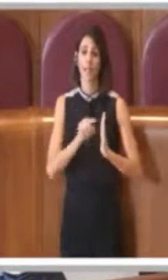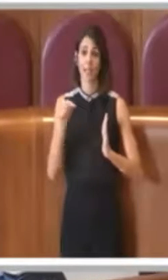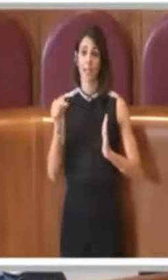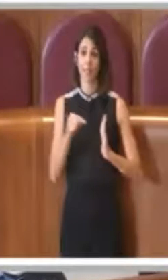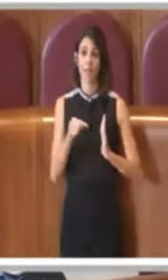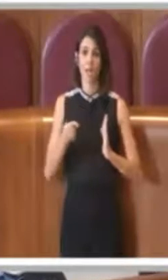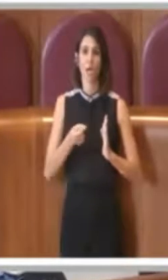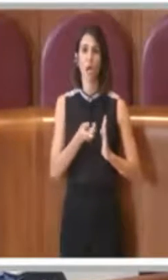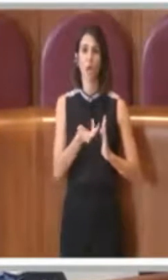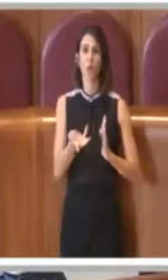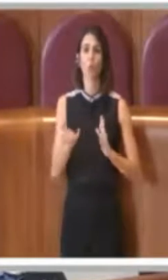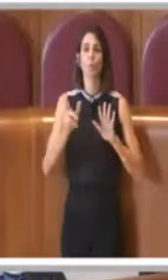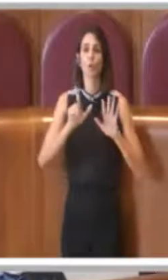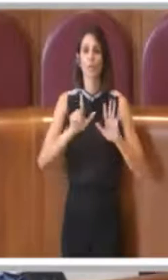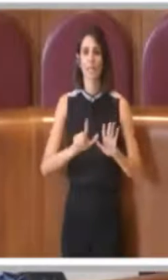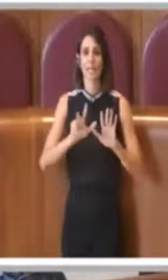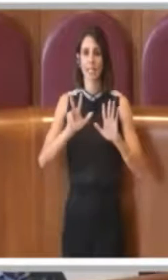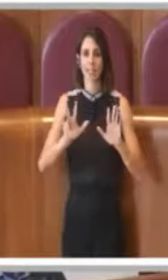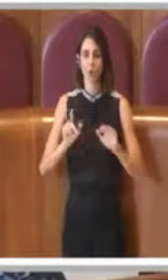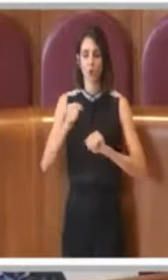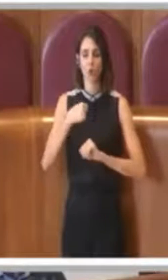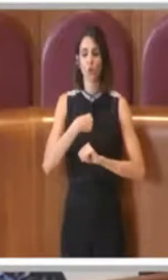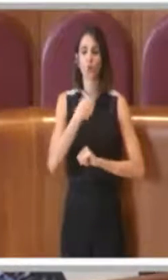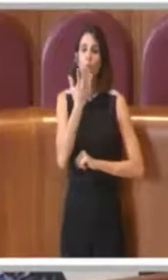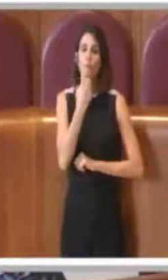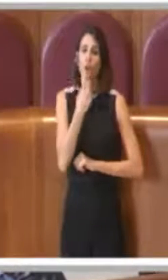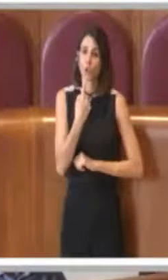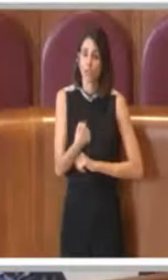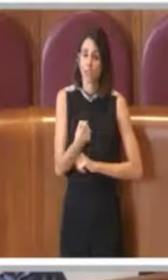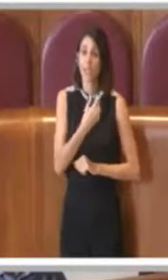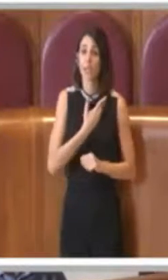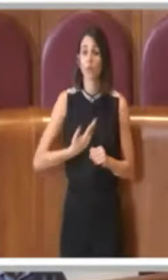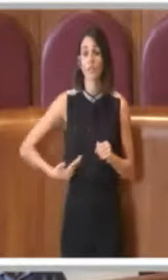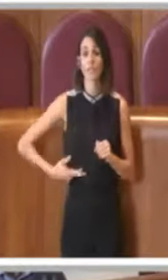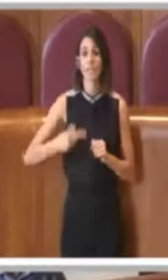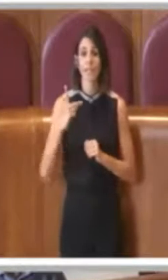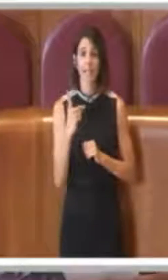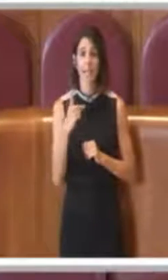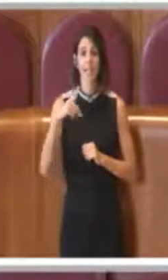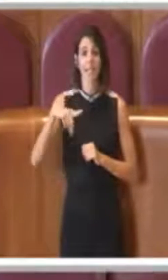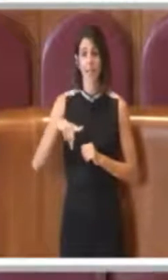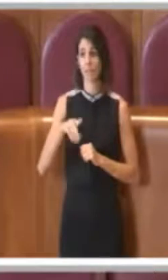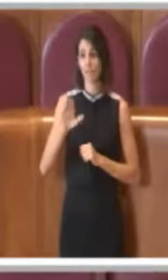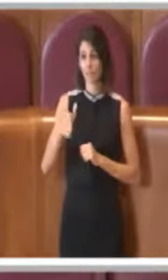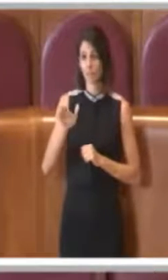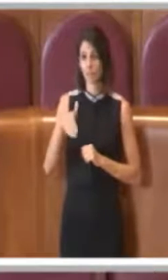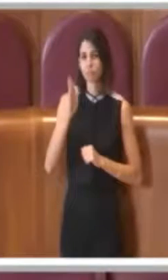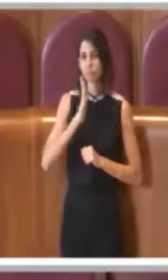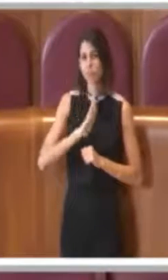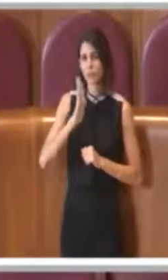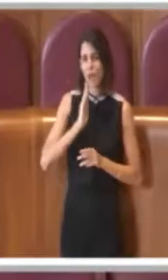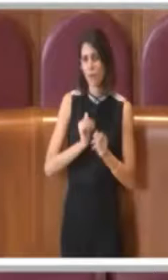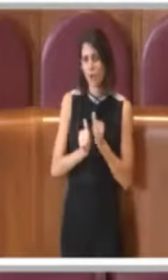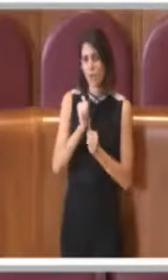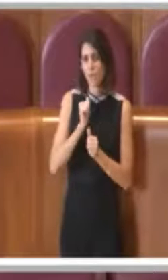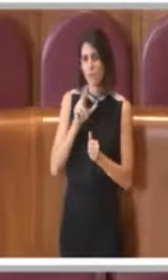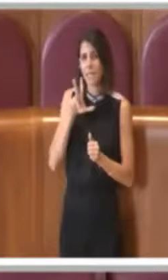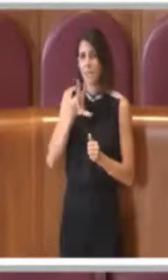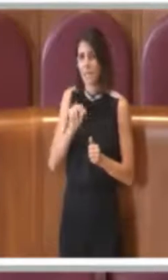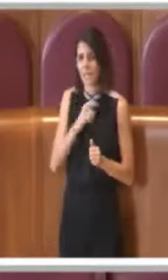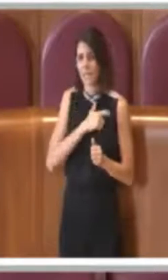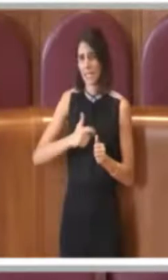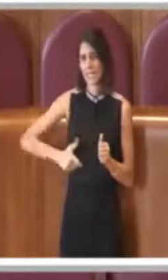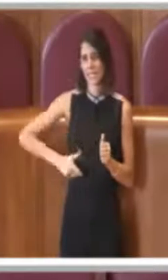78, innanzitutto vorrei dire al consigliere De Priamo che prima di parlare della Raggi pensasse un po' a Michetti,